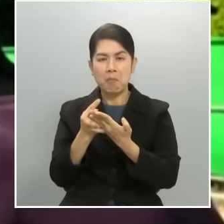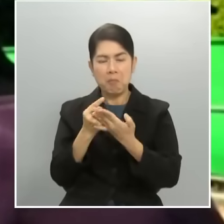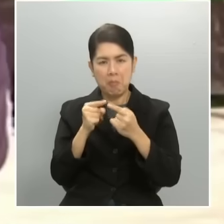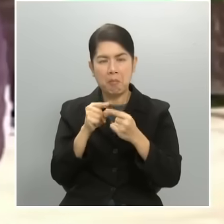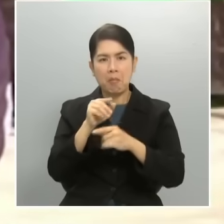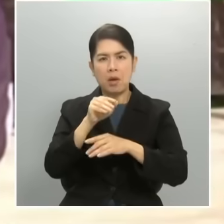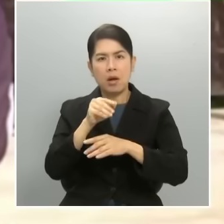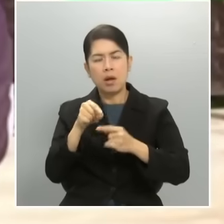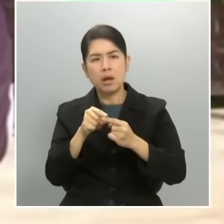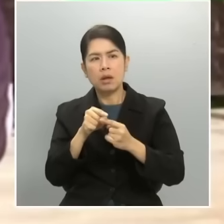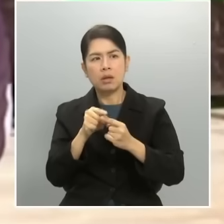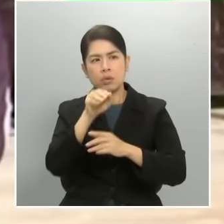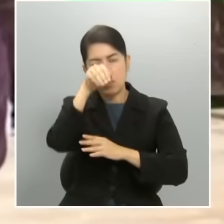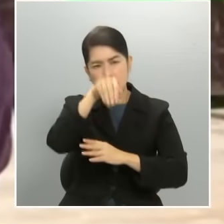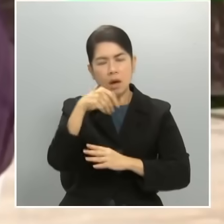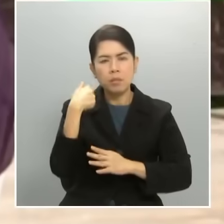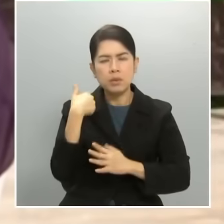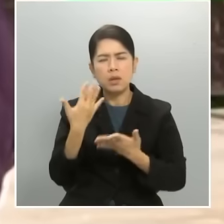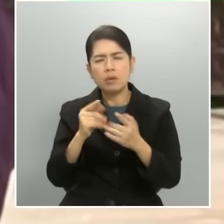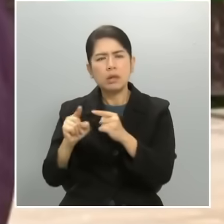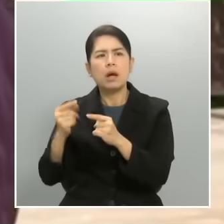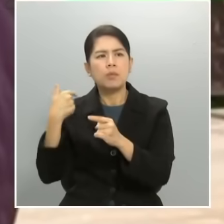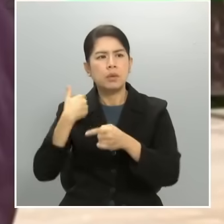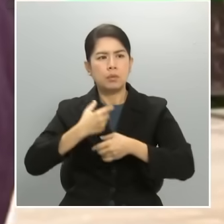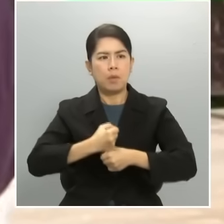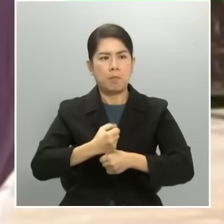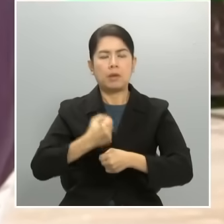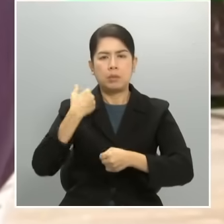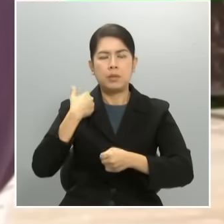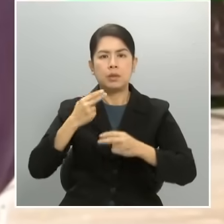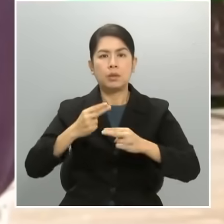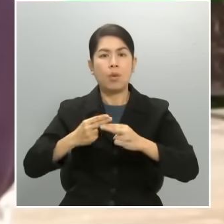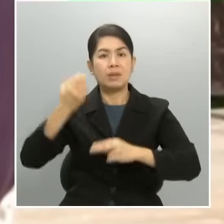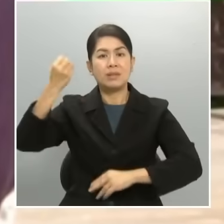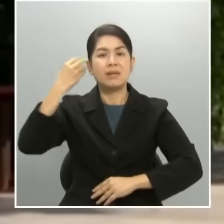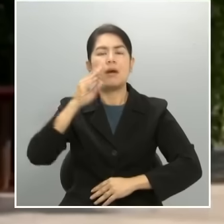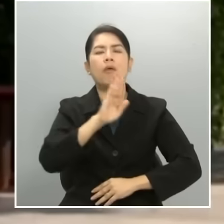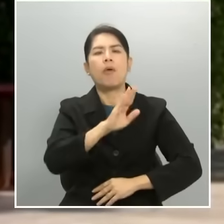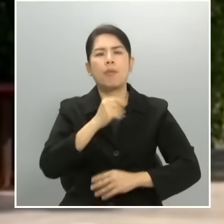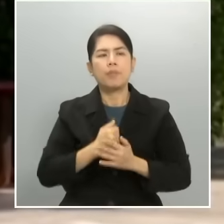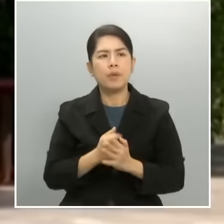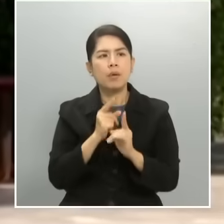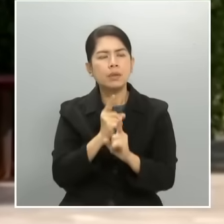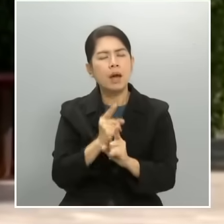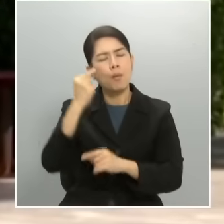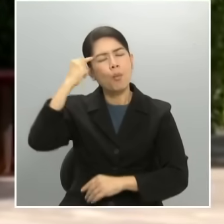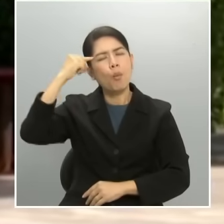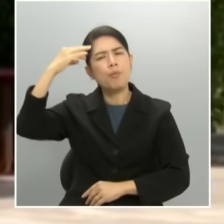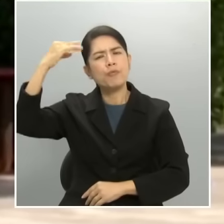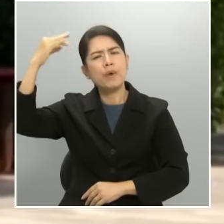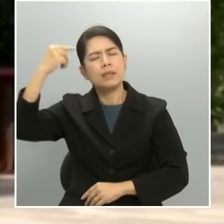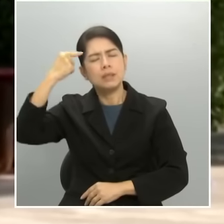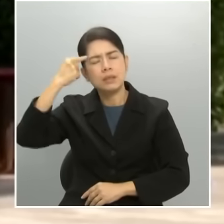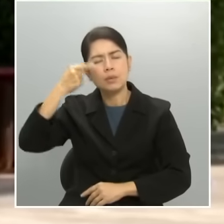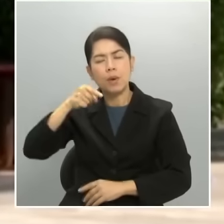ก็อีกหลายอีกหลายอย่างเลยเนี่ยครับคือสร้างตามนิมิตว่านิมิตว่า